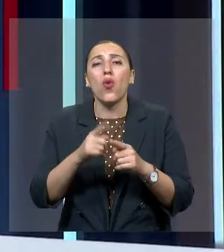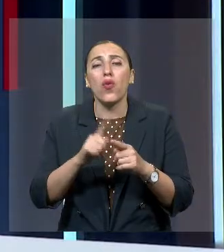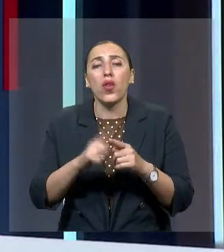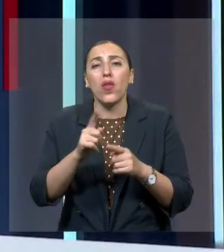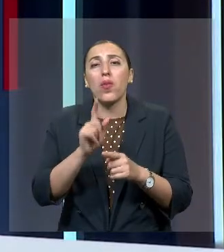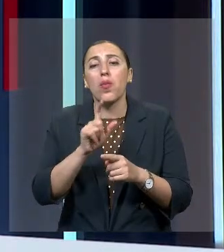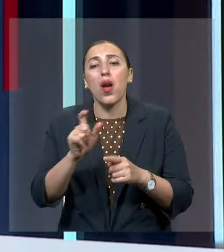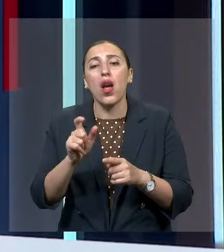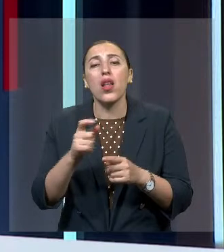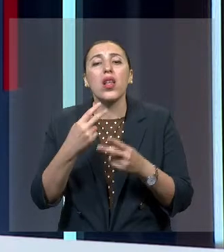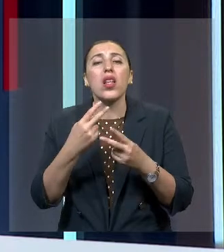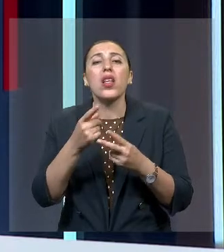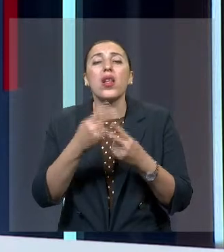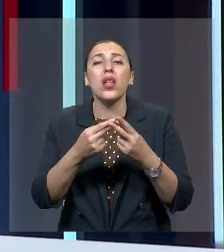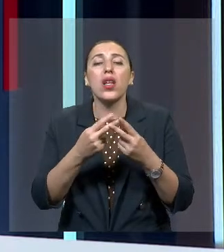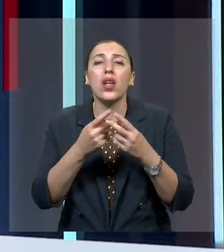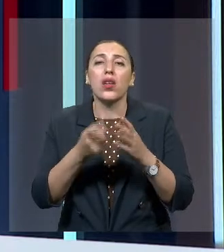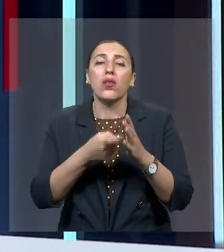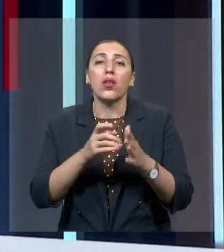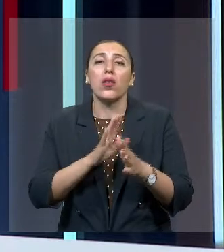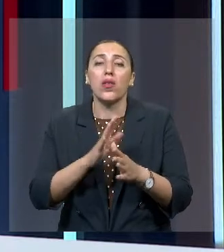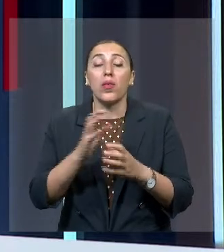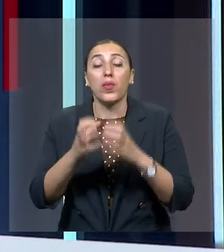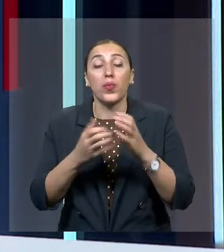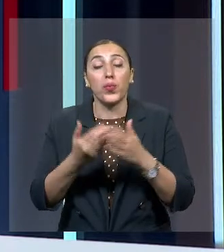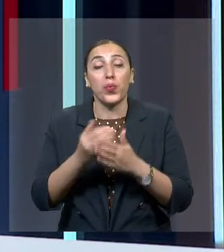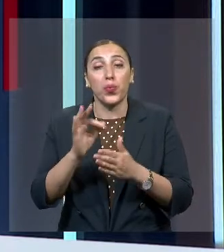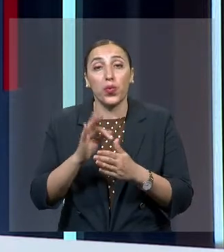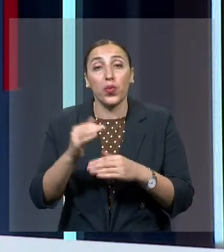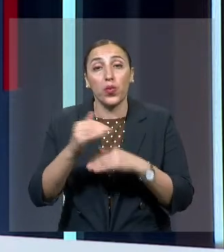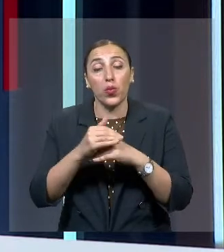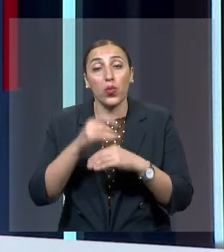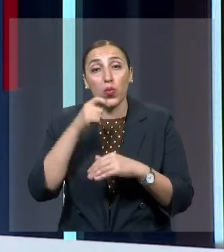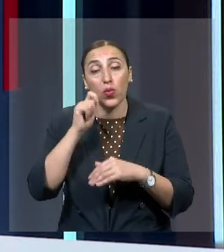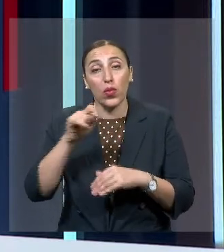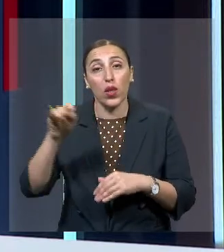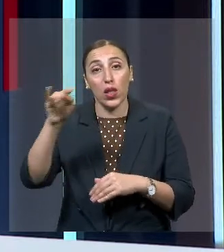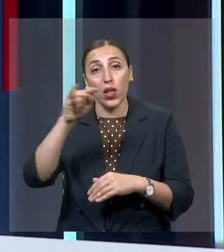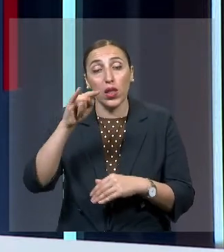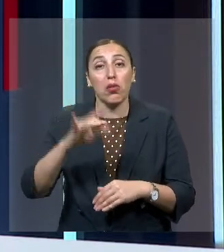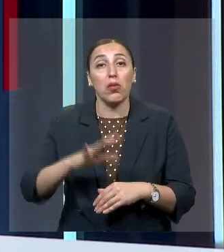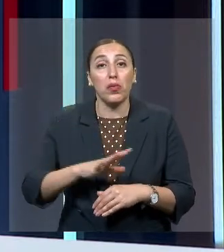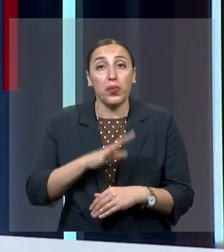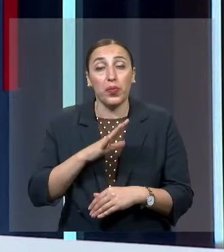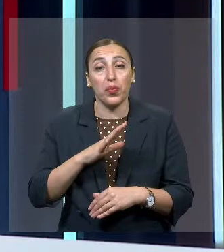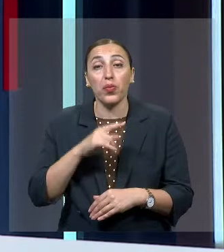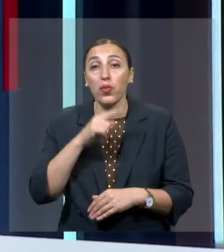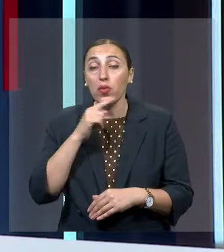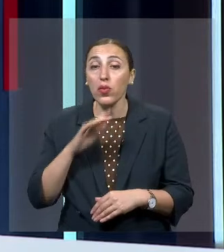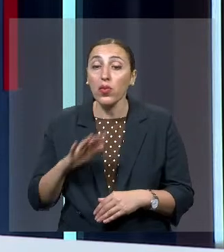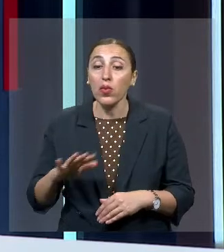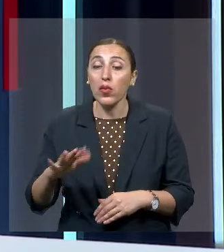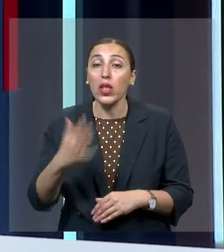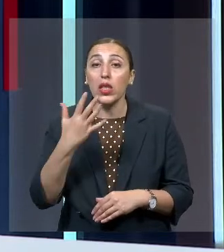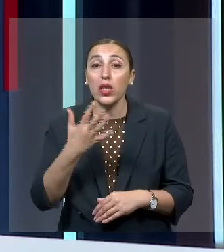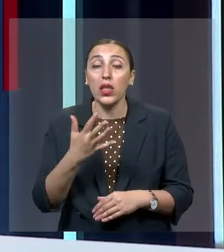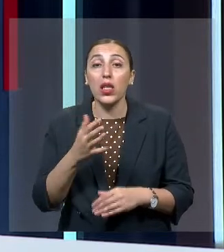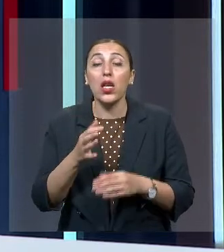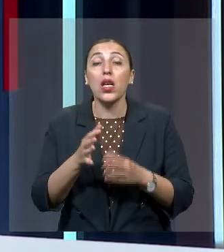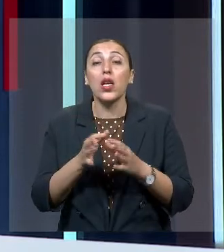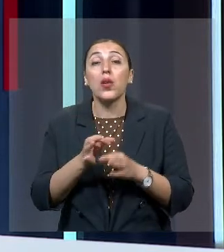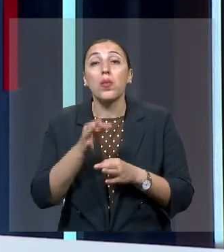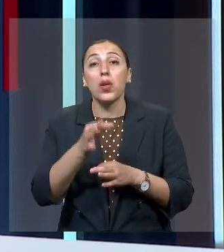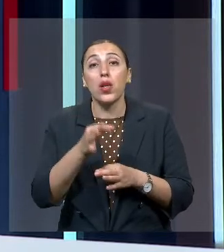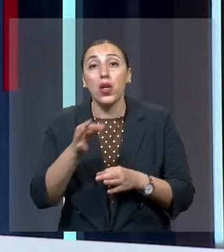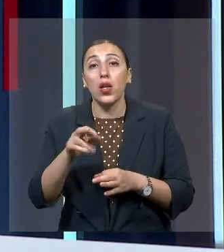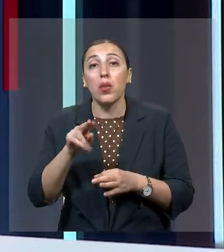ամբաստանյալները։ Միջազգային լրահոսից գիշերը ուկրաինական անօթաչուները լայնածավալ գրոհ են իրականացրել Ռուսաստանի 5 շրջաններում,